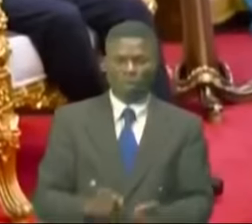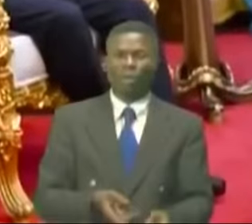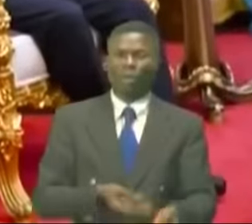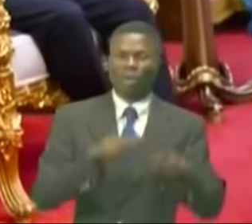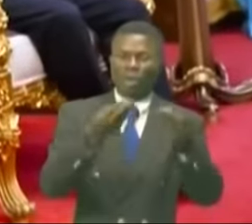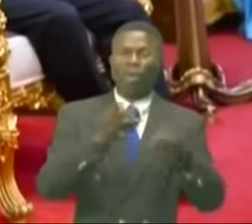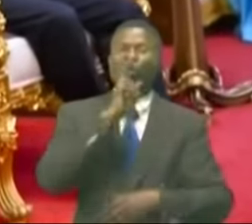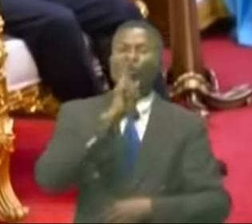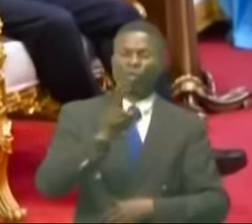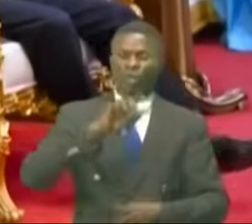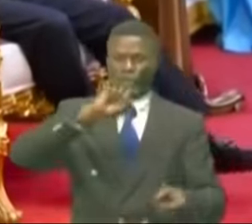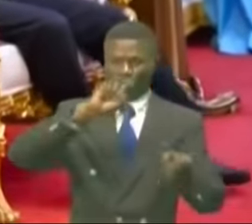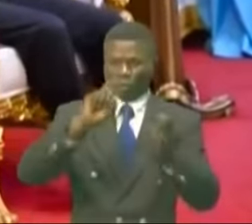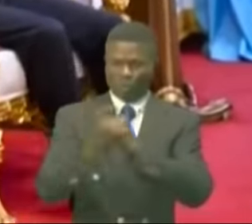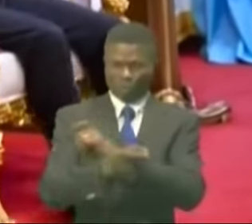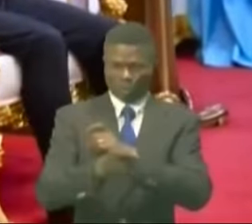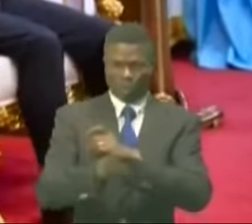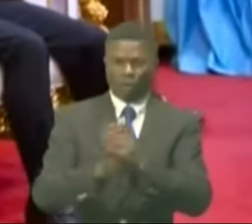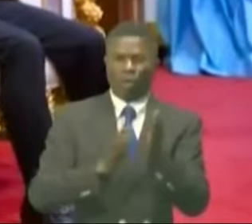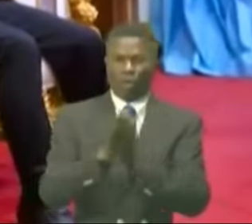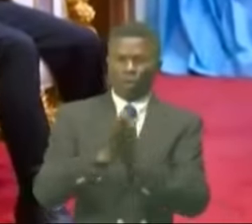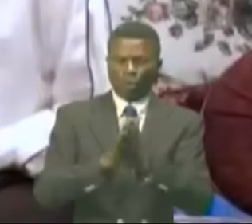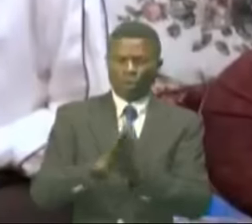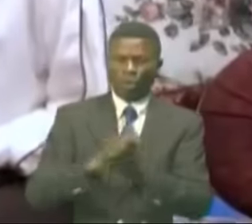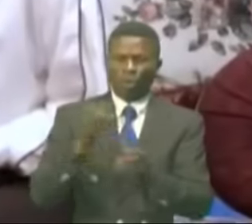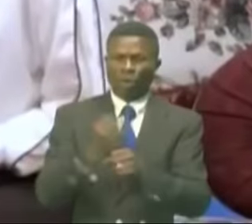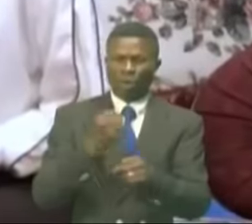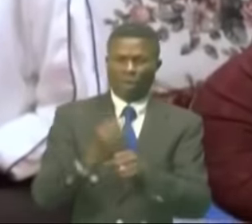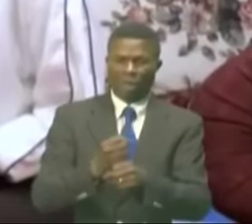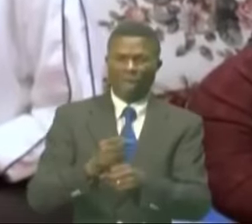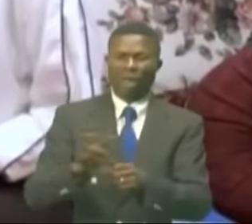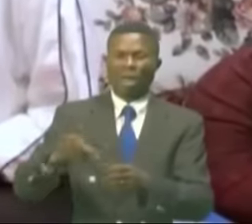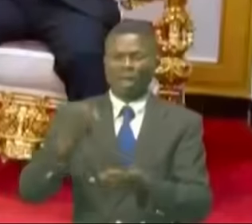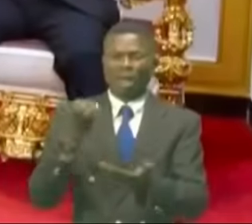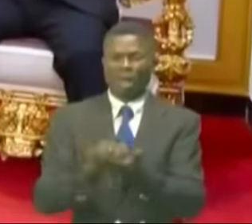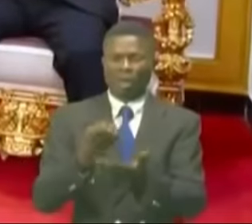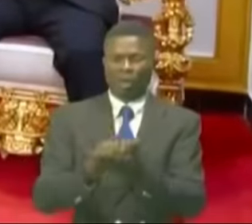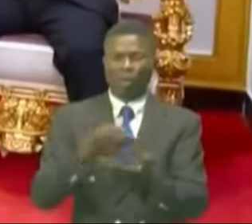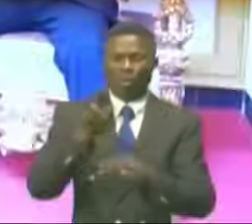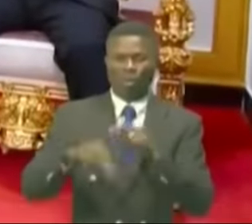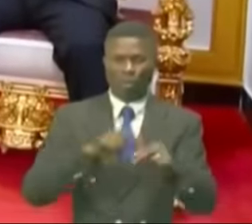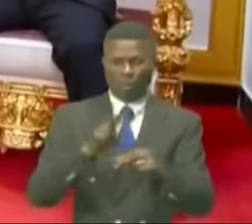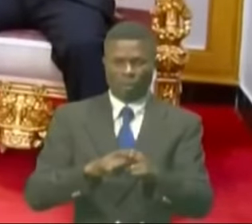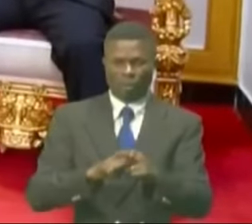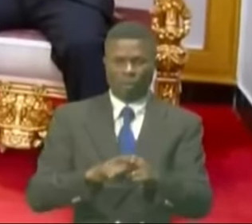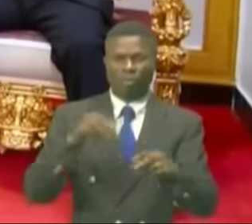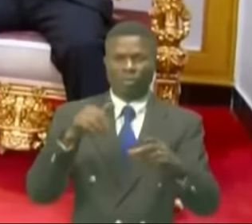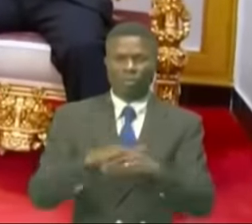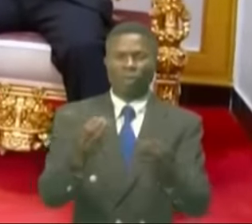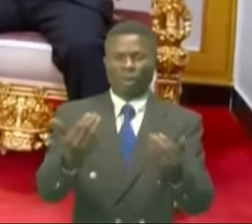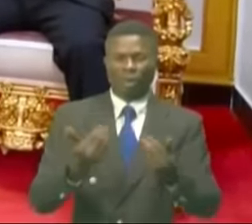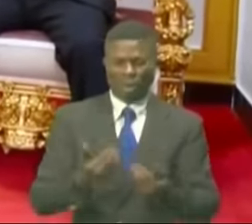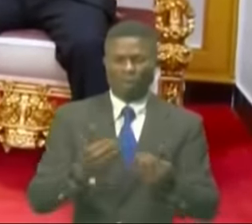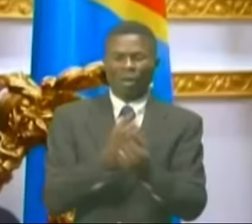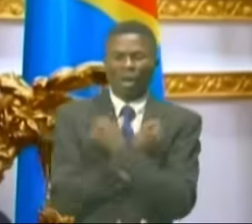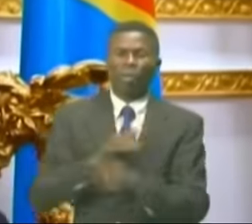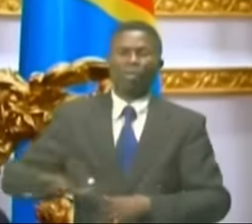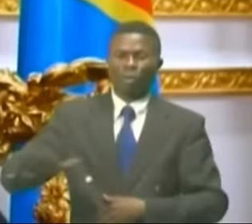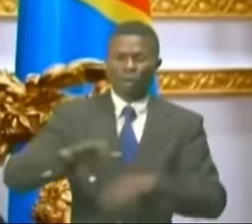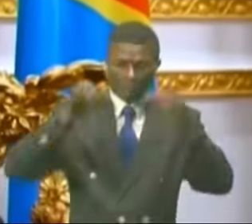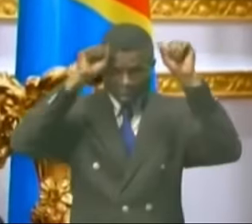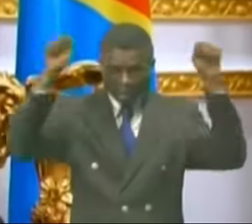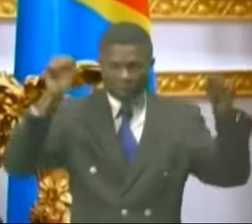un véritable changement tant souhaité dans ce domaine providentiel de l'économie nationale, toujours derrière la volonté patriotique du